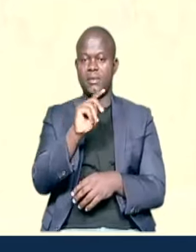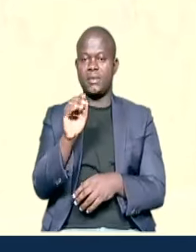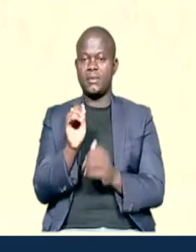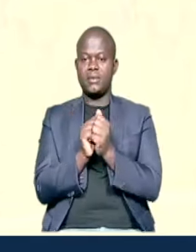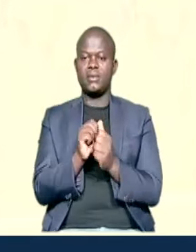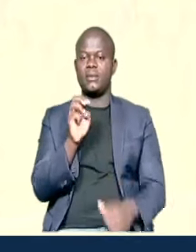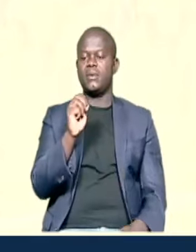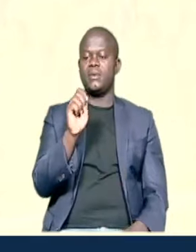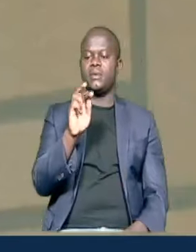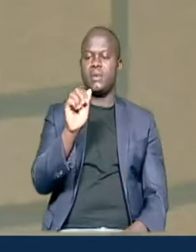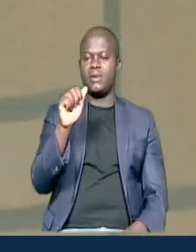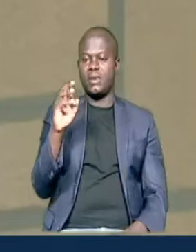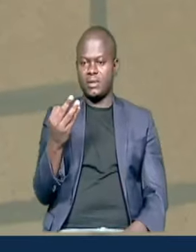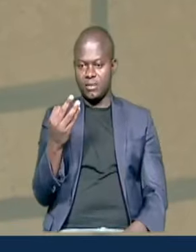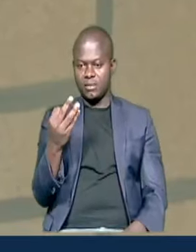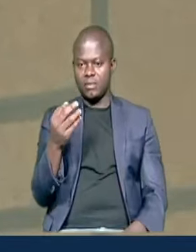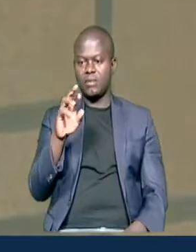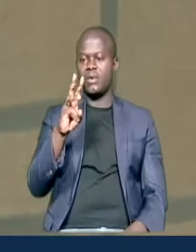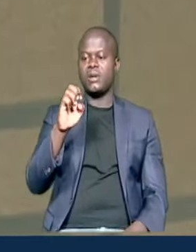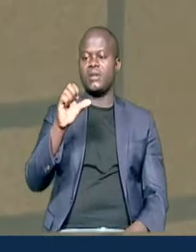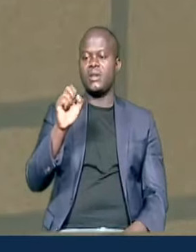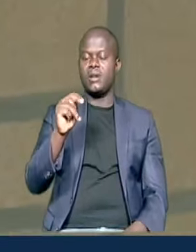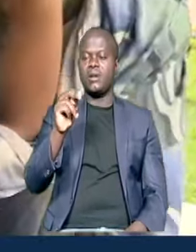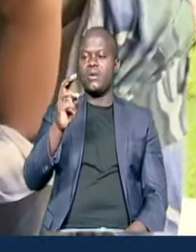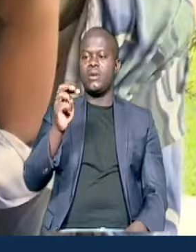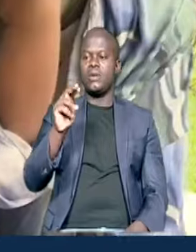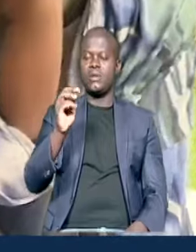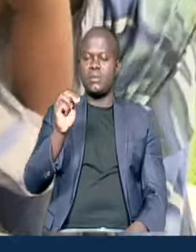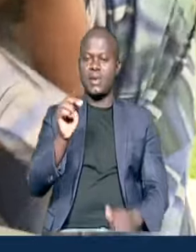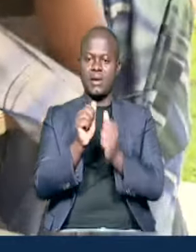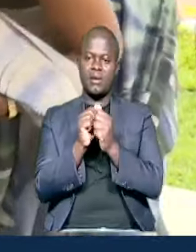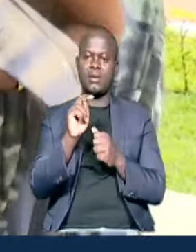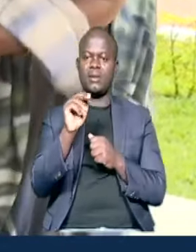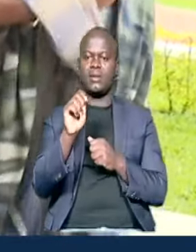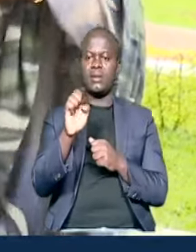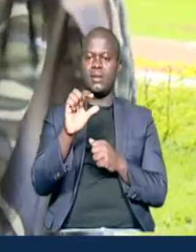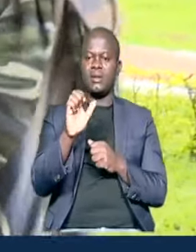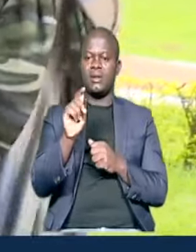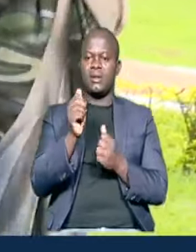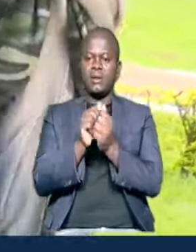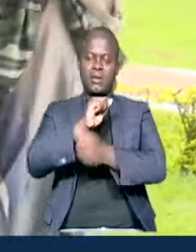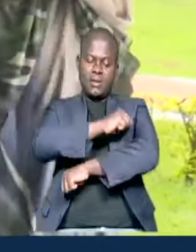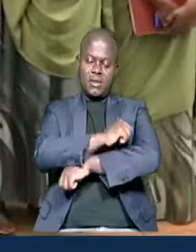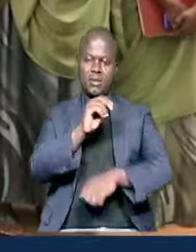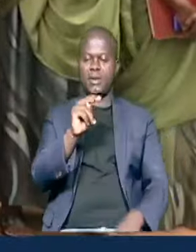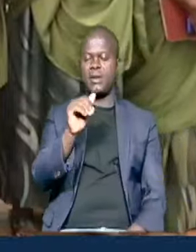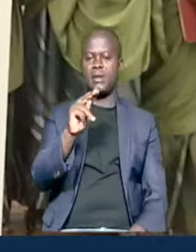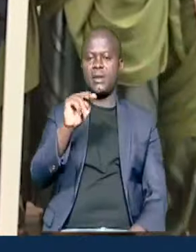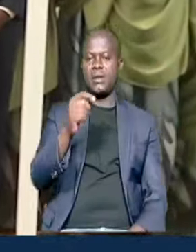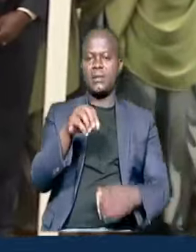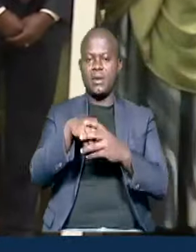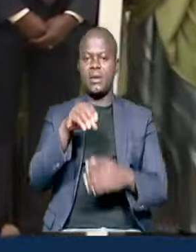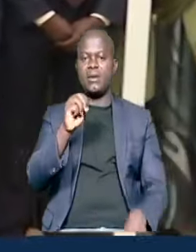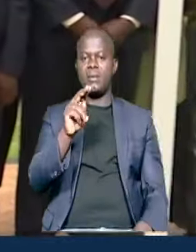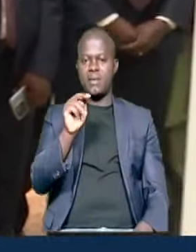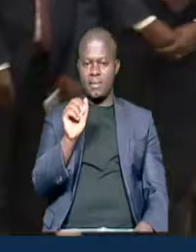mutara wa gatatu Rudahigwa rwa Gasana Michelle Uwiringiye Imana gata na Nitegeka Felicite ndetse n'abanyeshuri b'inyange bari mu rwego rw'imena